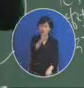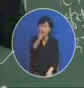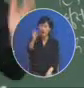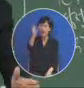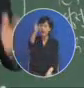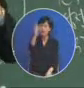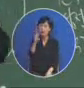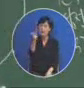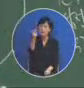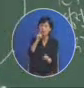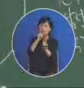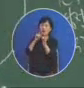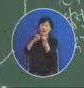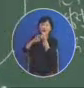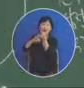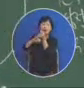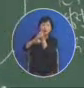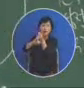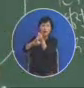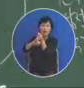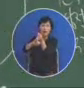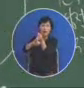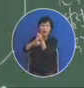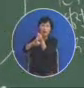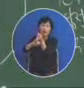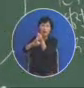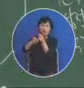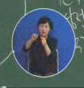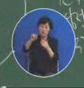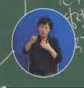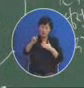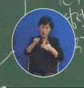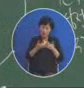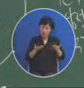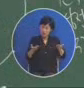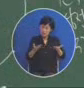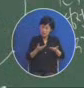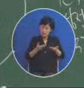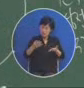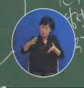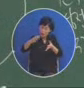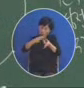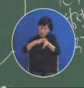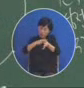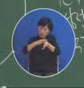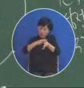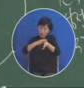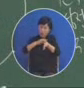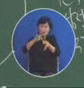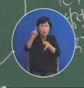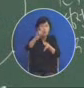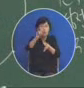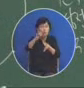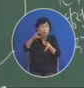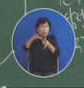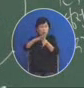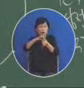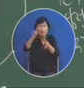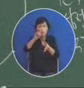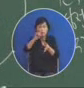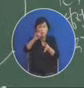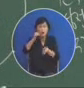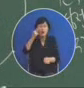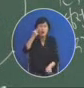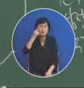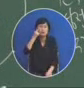갈보리산 언약과 나의 업은 무슨 관계가 있을까요? What does your business or industry have to do with the covenant of